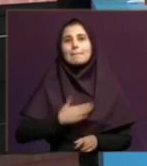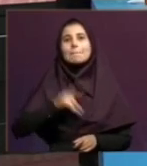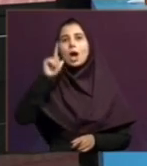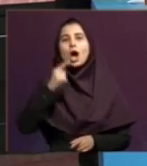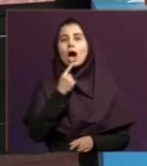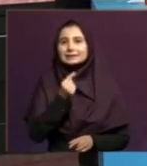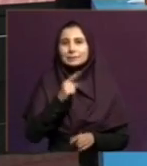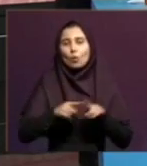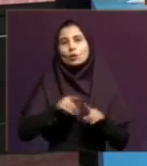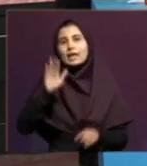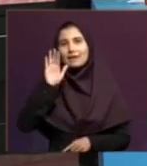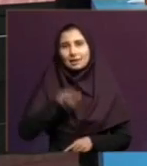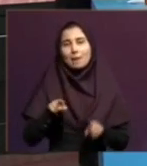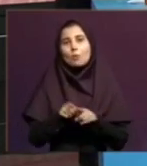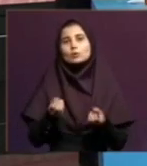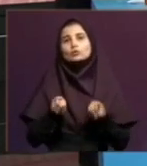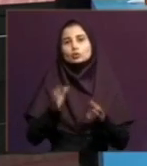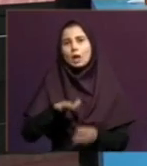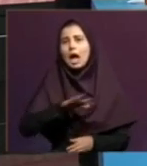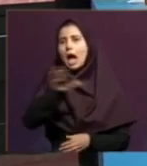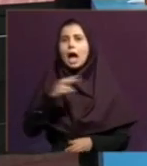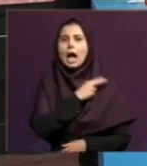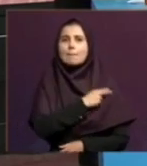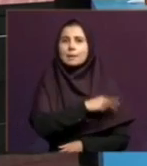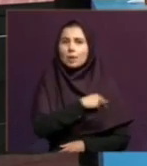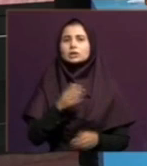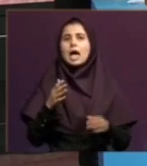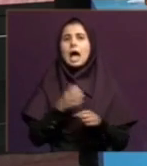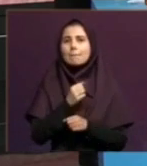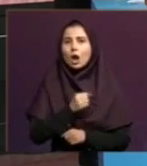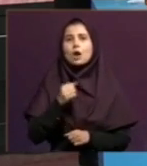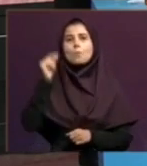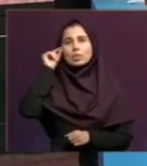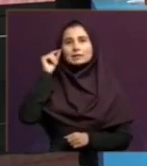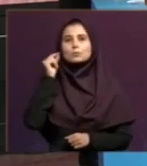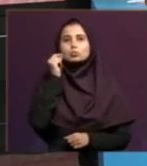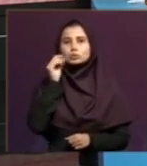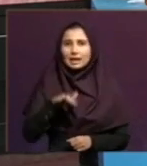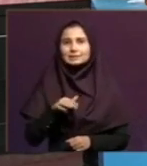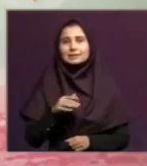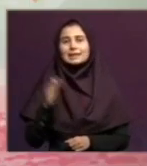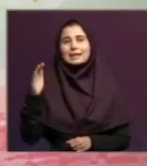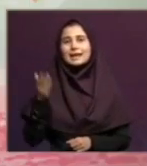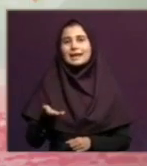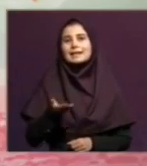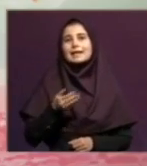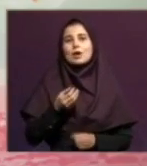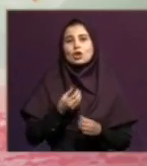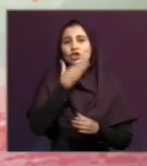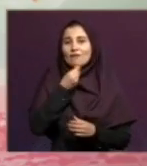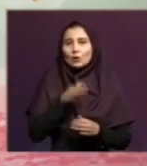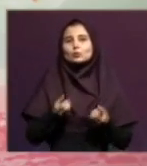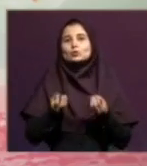سبوریک درماتیت، که قبلا هم حالا هم من هم همکارای متخصص پوستمون در موردش صحبت کردن. یه اگزمایی که از سن بلوغ